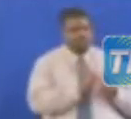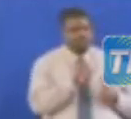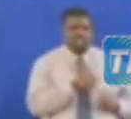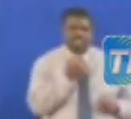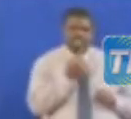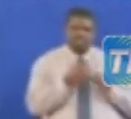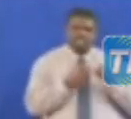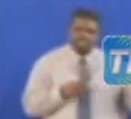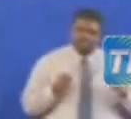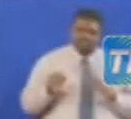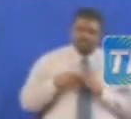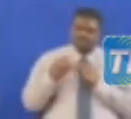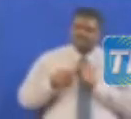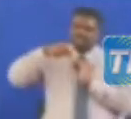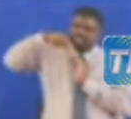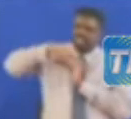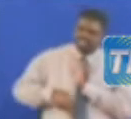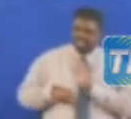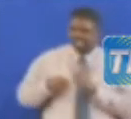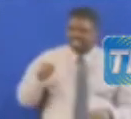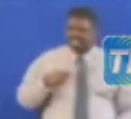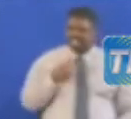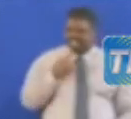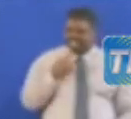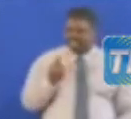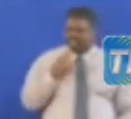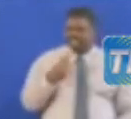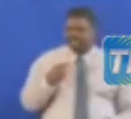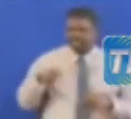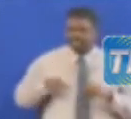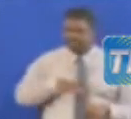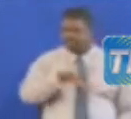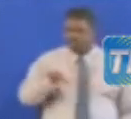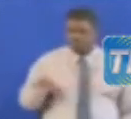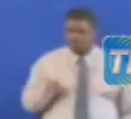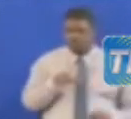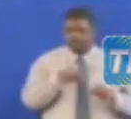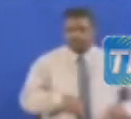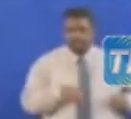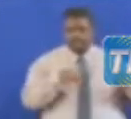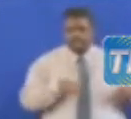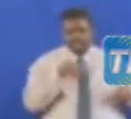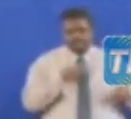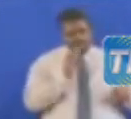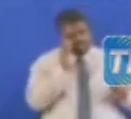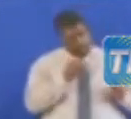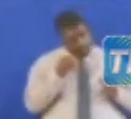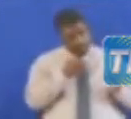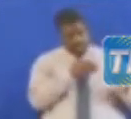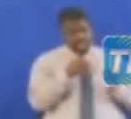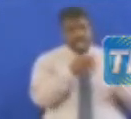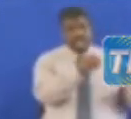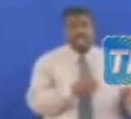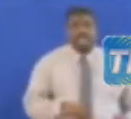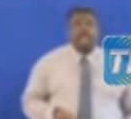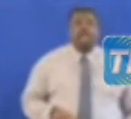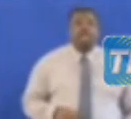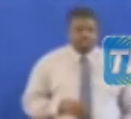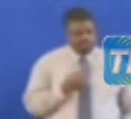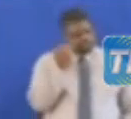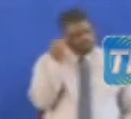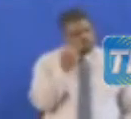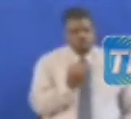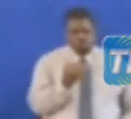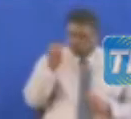Temisemi, taasisi chini ya ofisi ya Rais Temisemi, mikoa na mamlaka ya serikali za mitaa. Kwa hakika maoni na ushauri wa